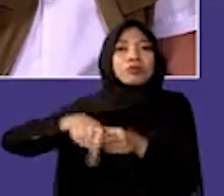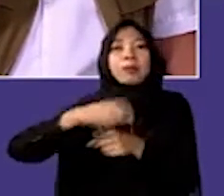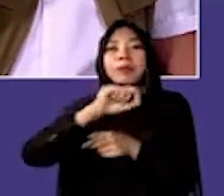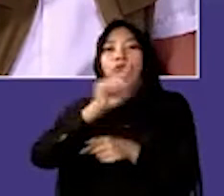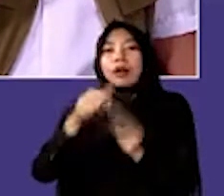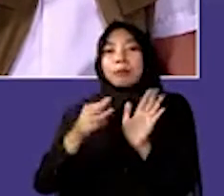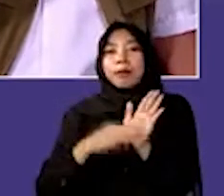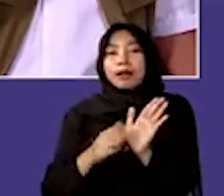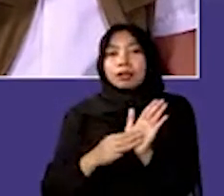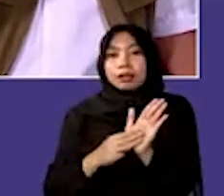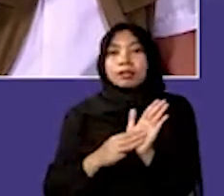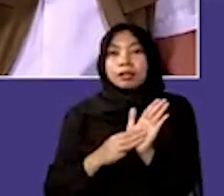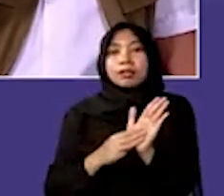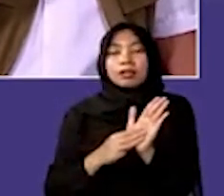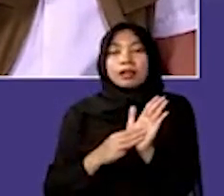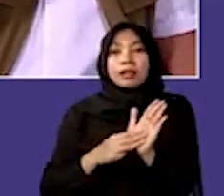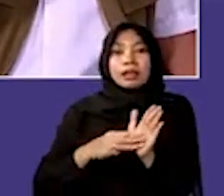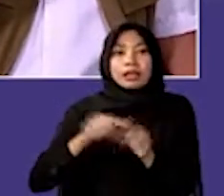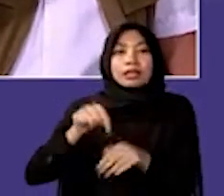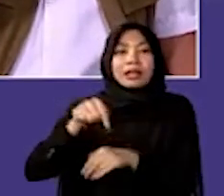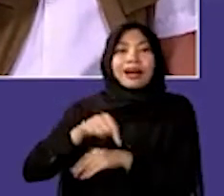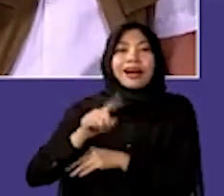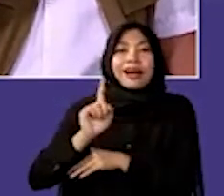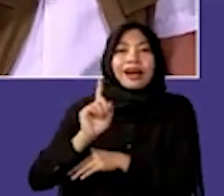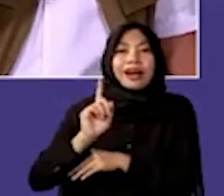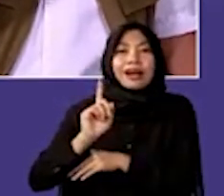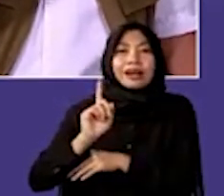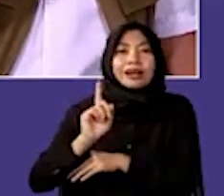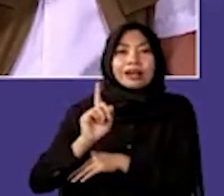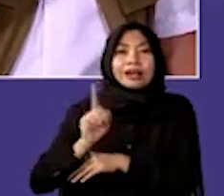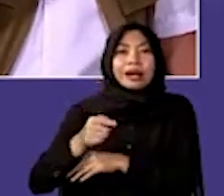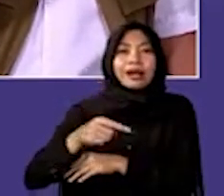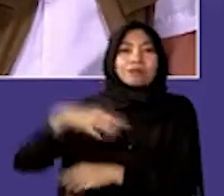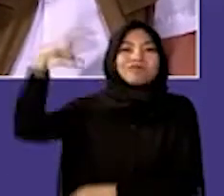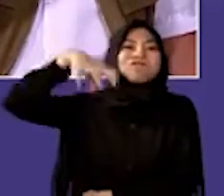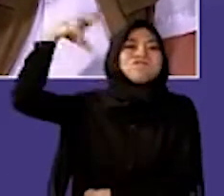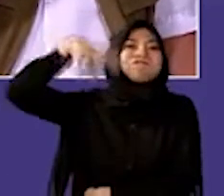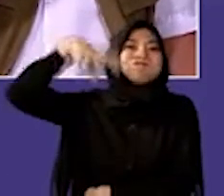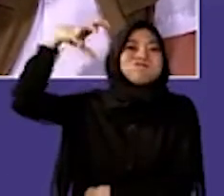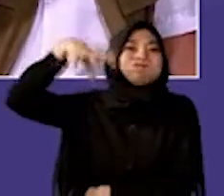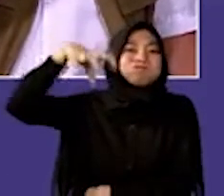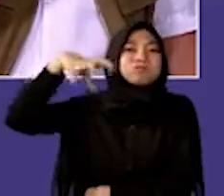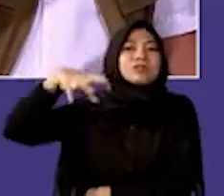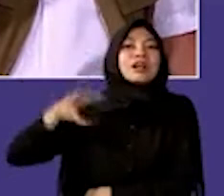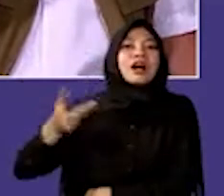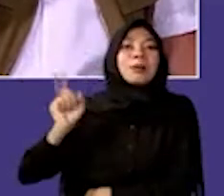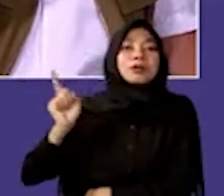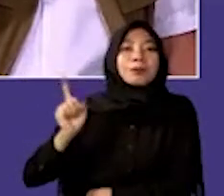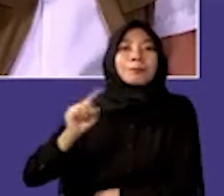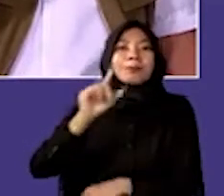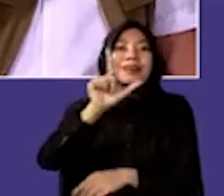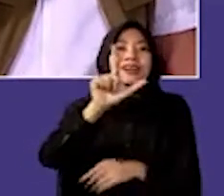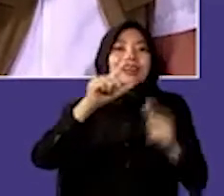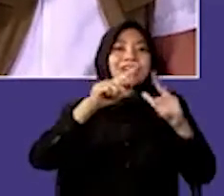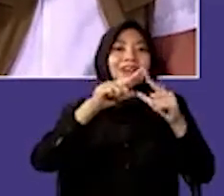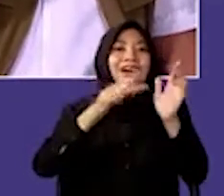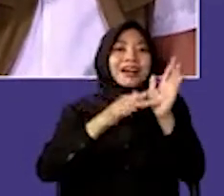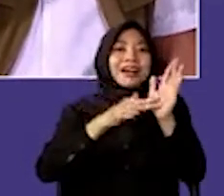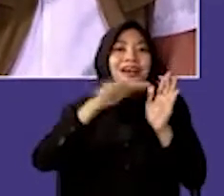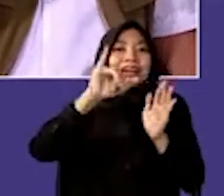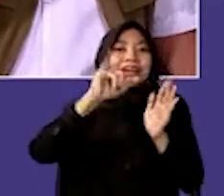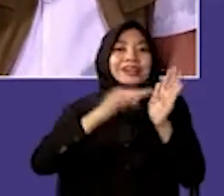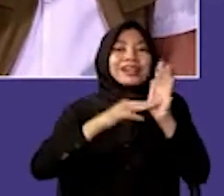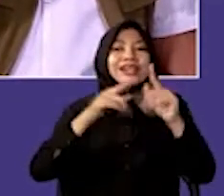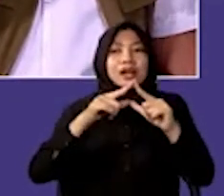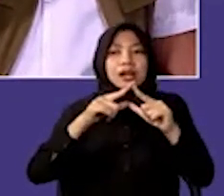Maret yang akan datang kita menghadapi eh curah hujan yang tinggi karena efek Lanina seperti